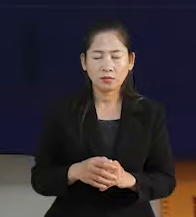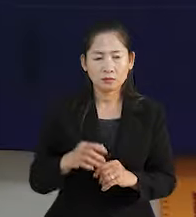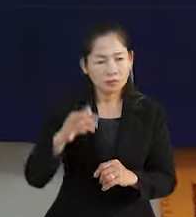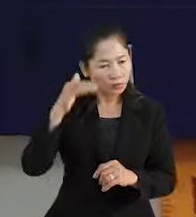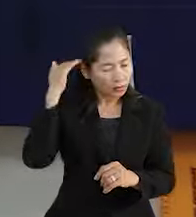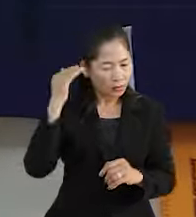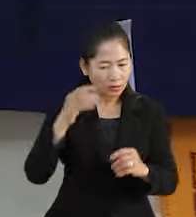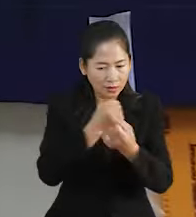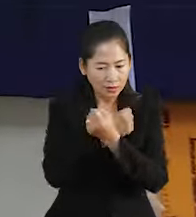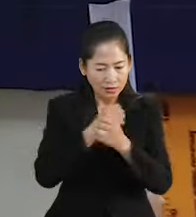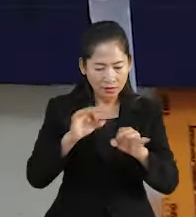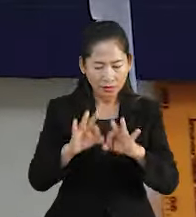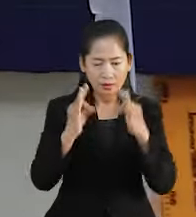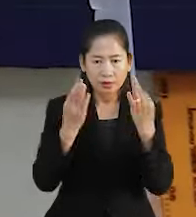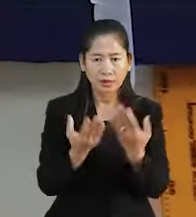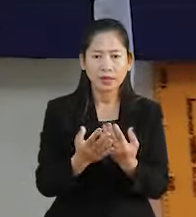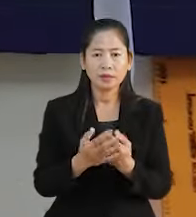ឡាញ់ក្រុមគ្រួសារ